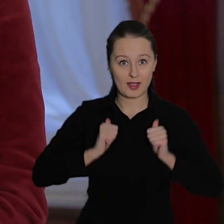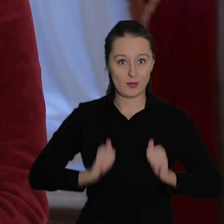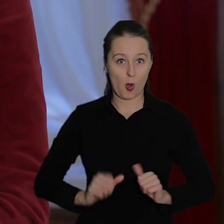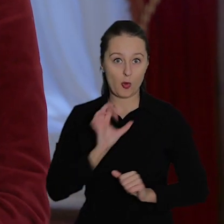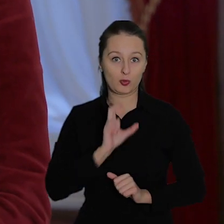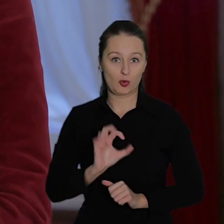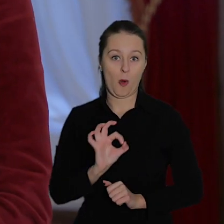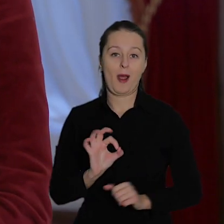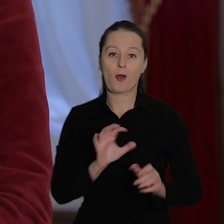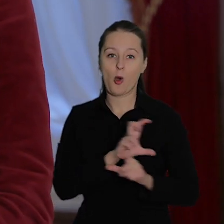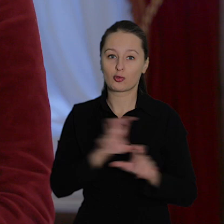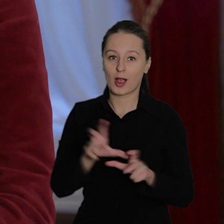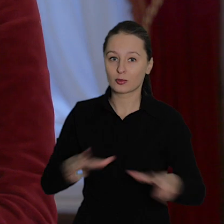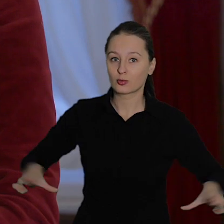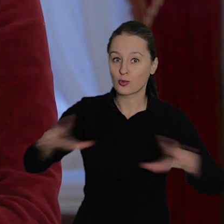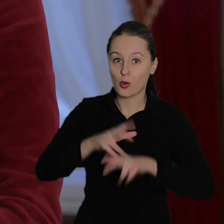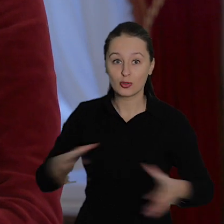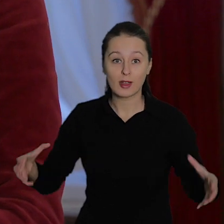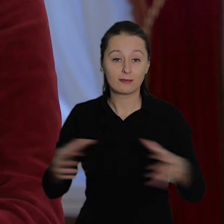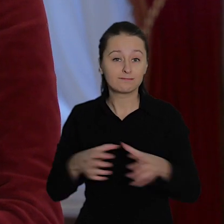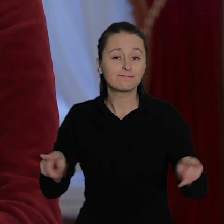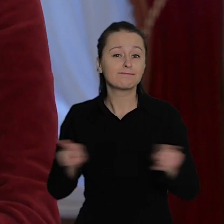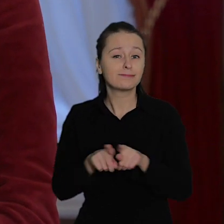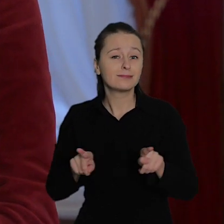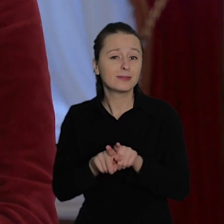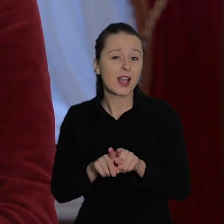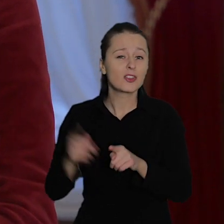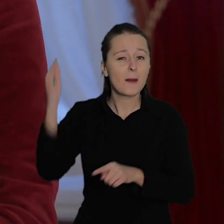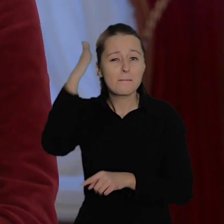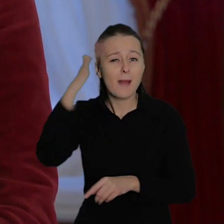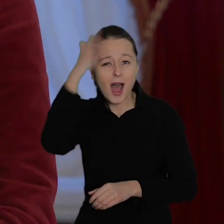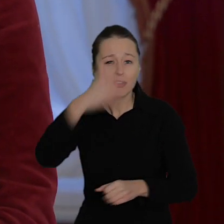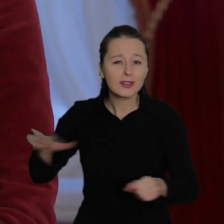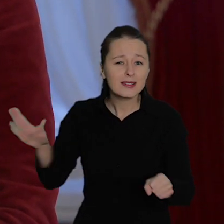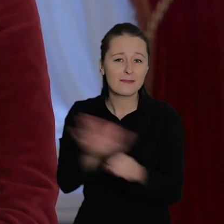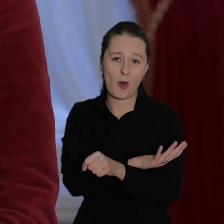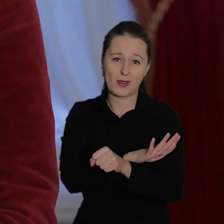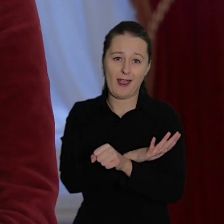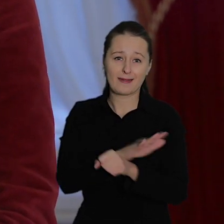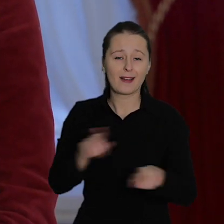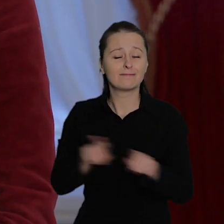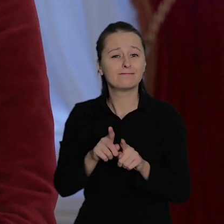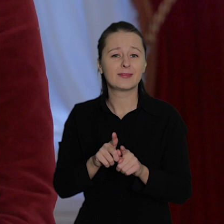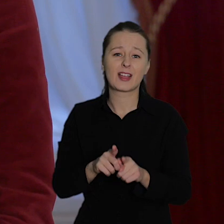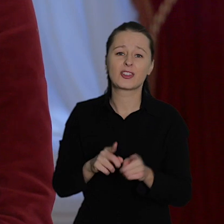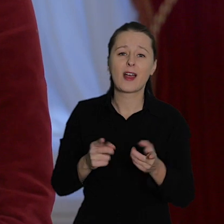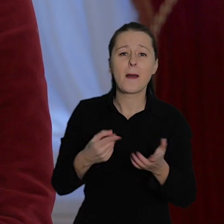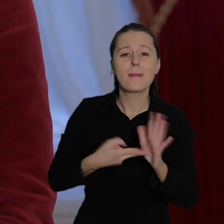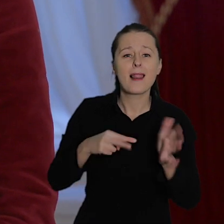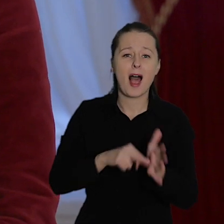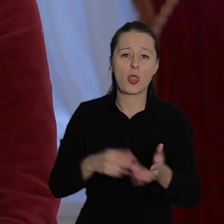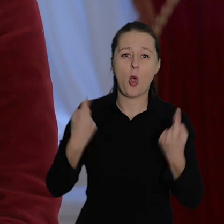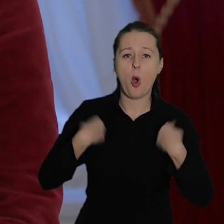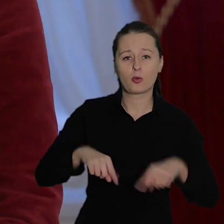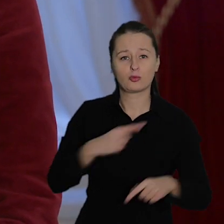spokoju i wielu dobrych chwil spędzonych w gronie najbliższych oraz okoliczności sprzyjających spełnianiu marzeń